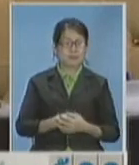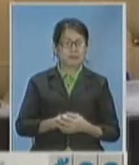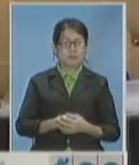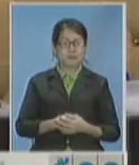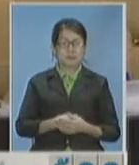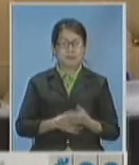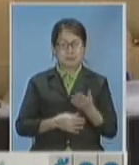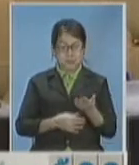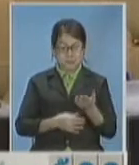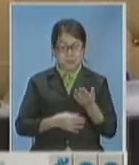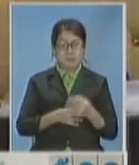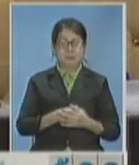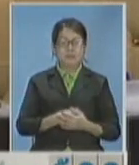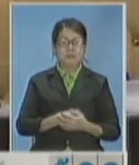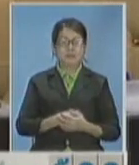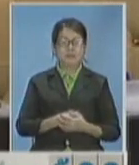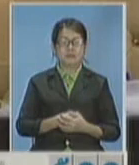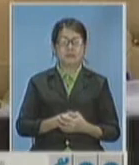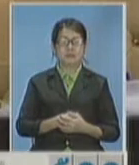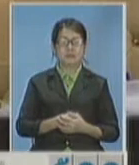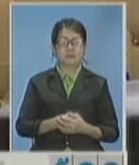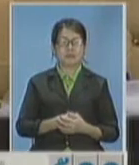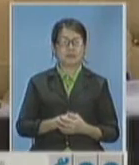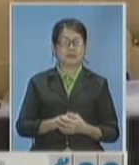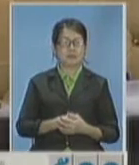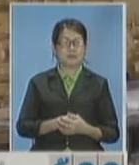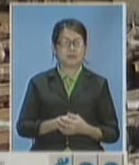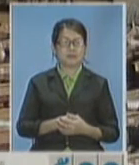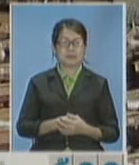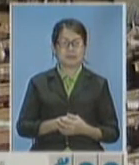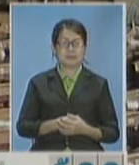เชิญท่านวิยาครับ